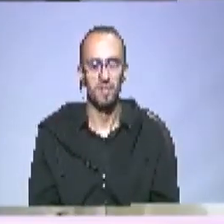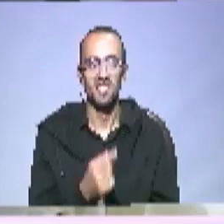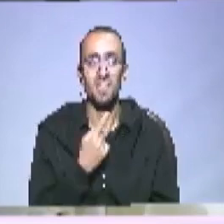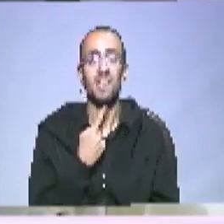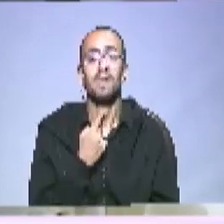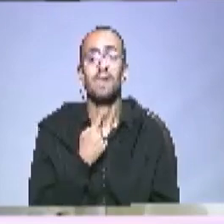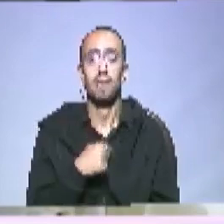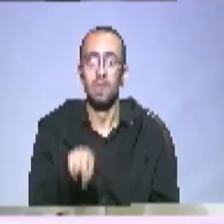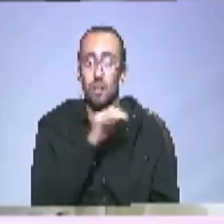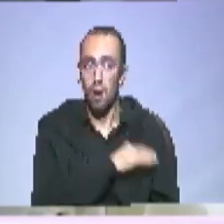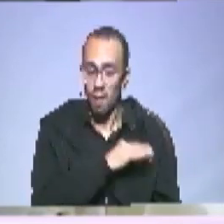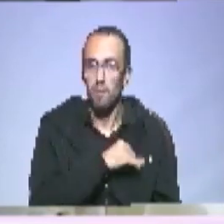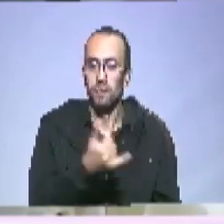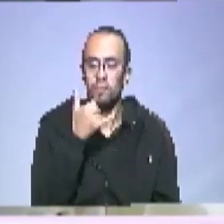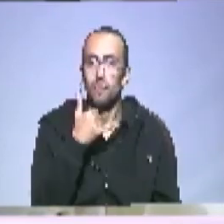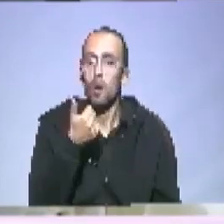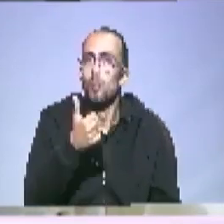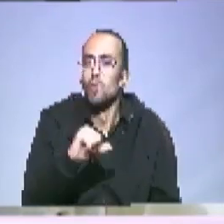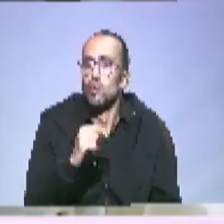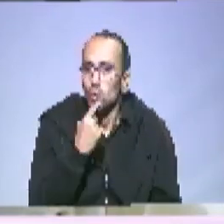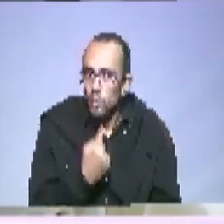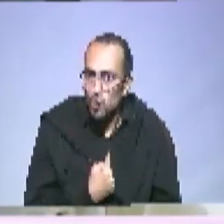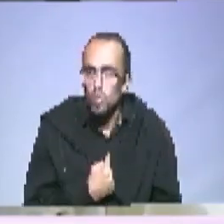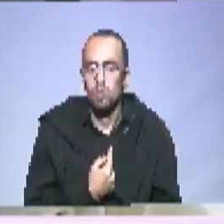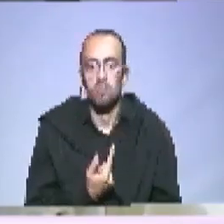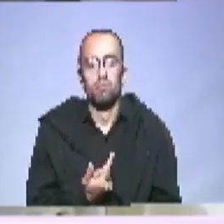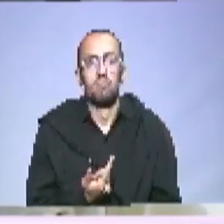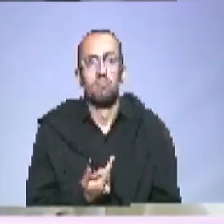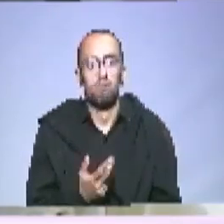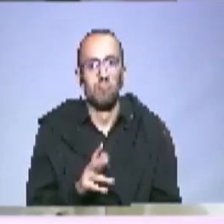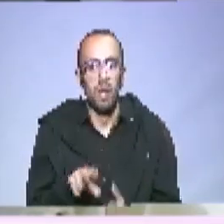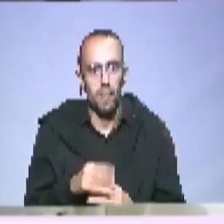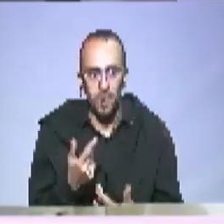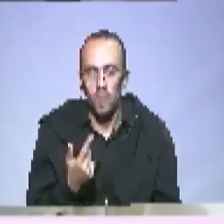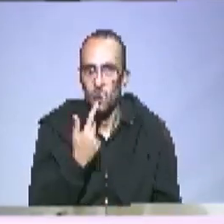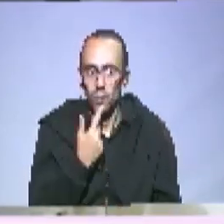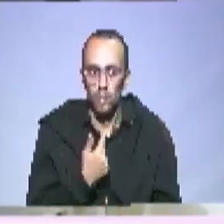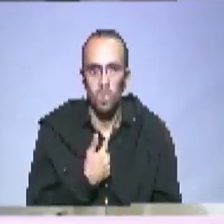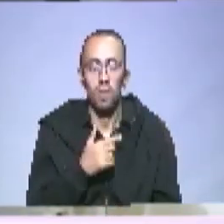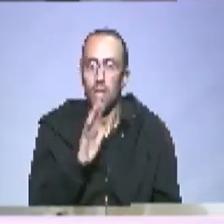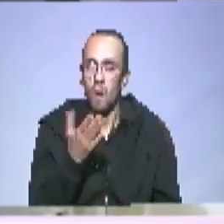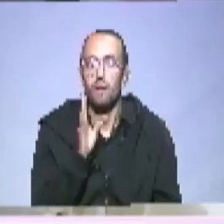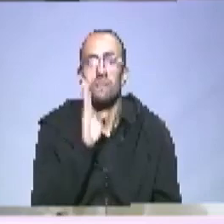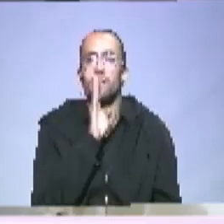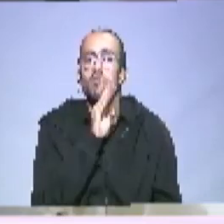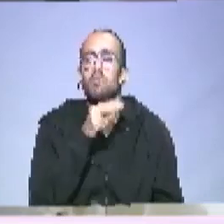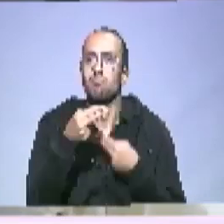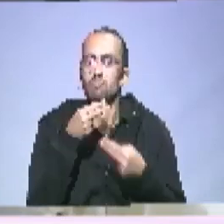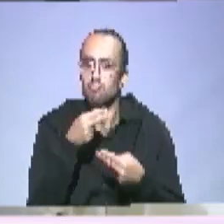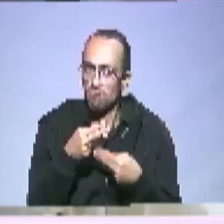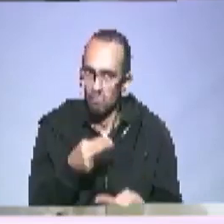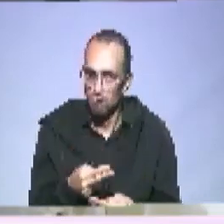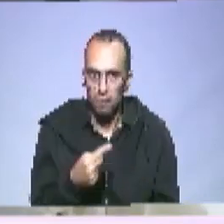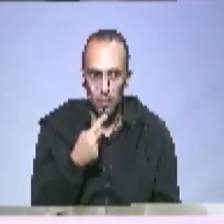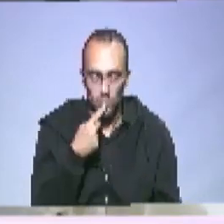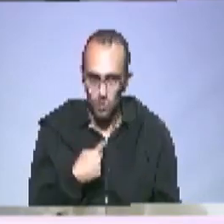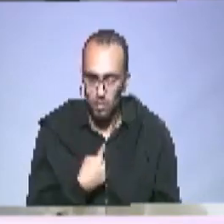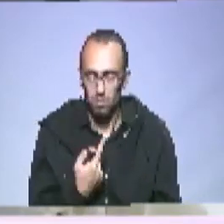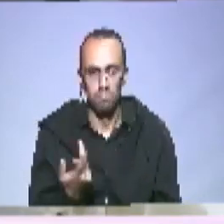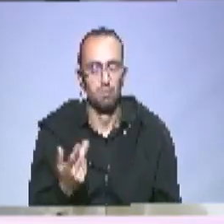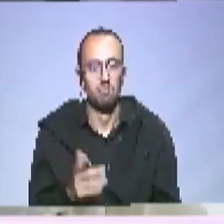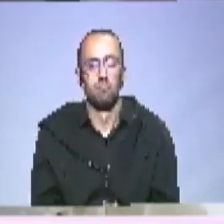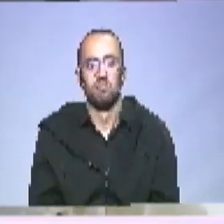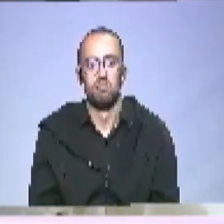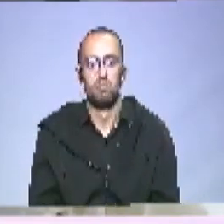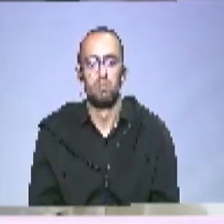واتمنى اللي يجرب يتصل يقول لي الاداء طلع عامل ازاي. ممكن تكتبوا على الصفحه كانت ايه